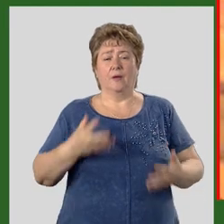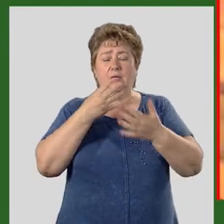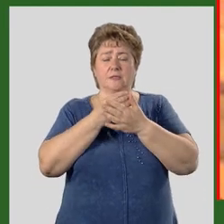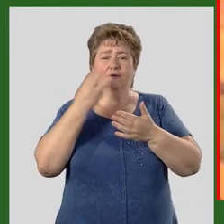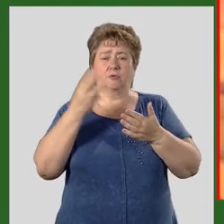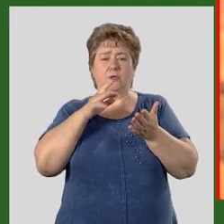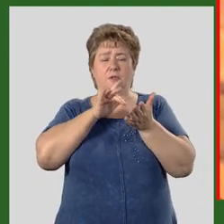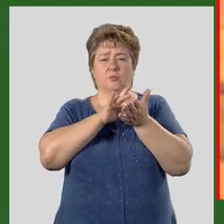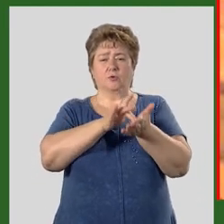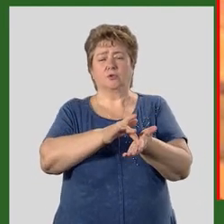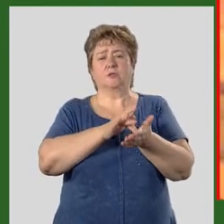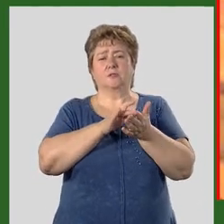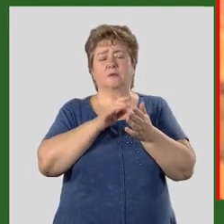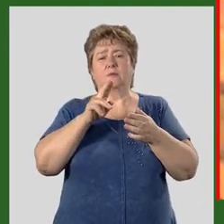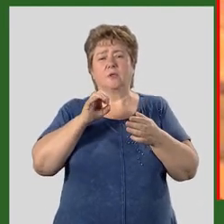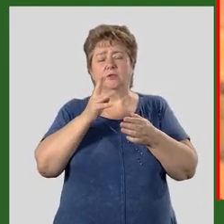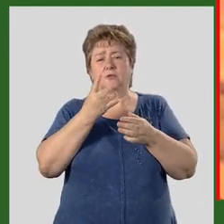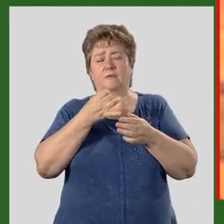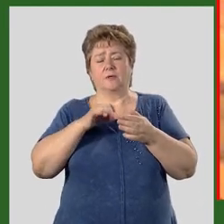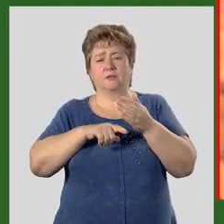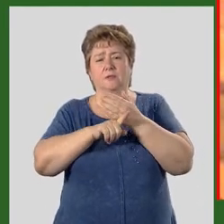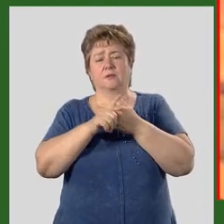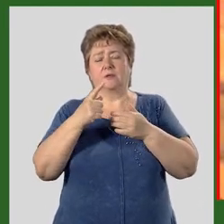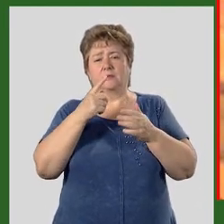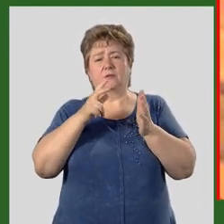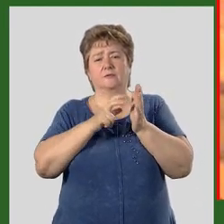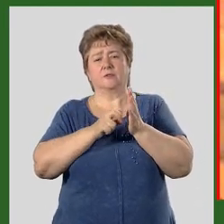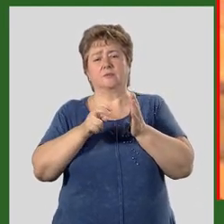Свое третье путешествие Пржевальский начал в